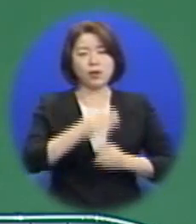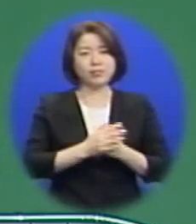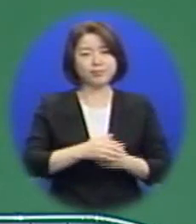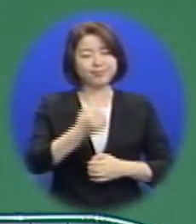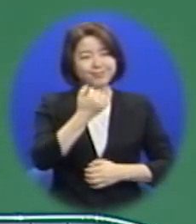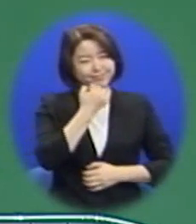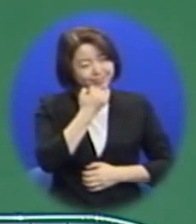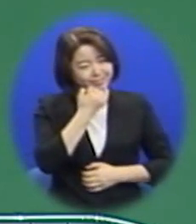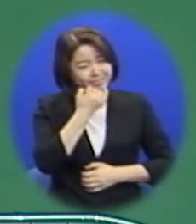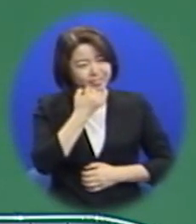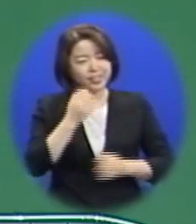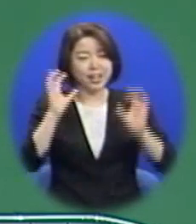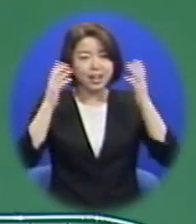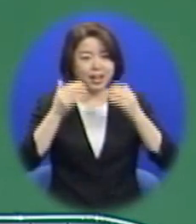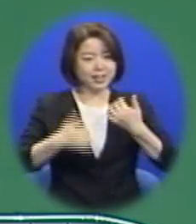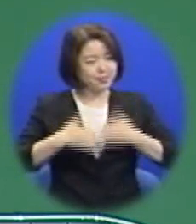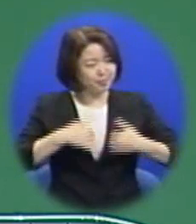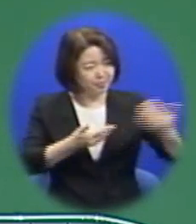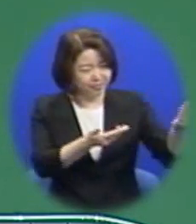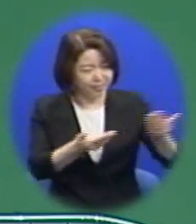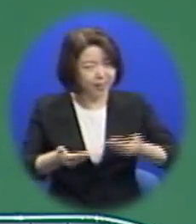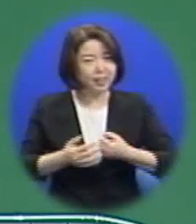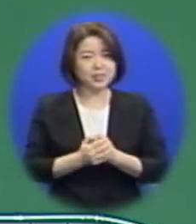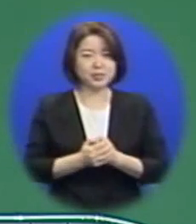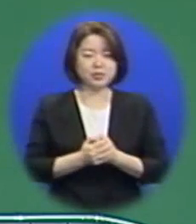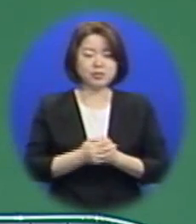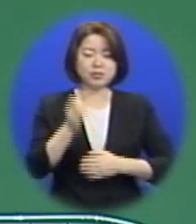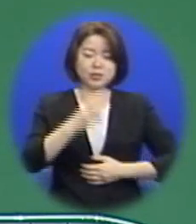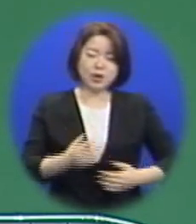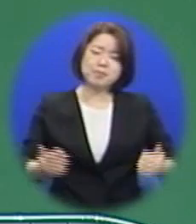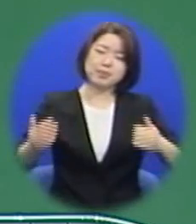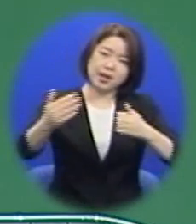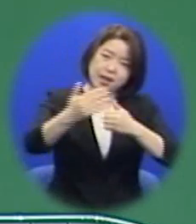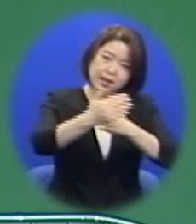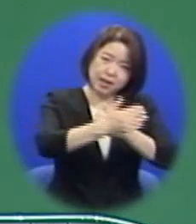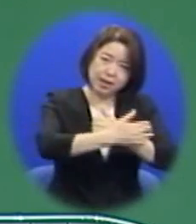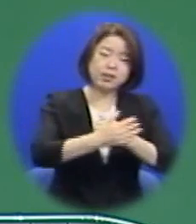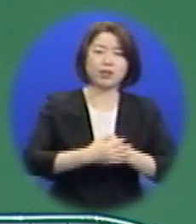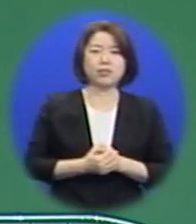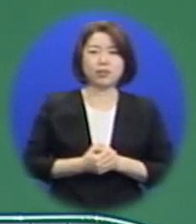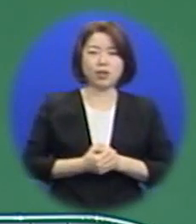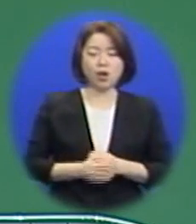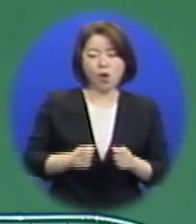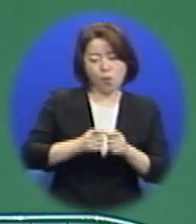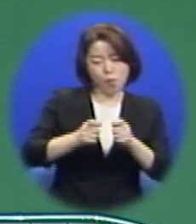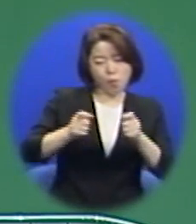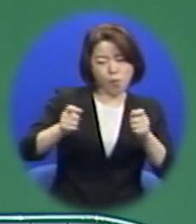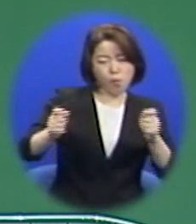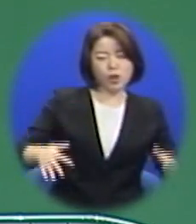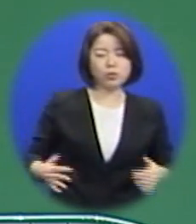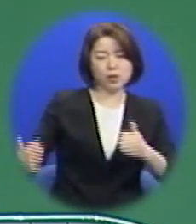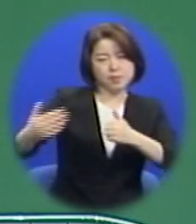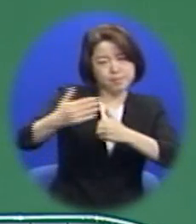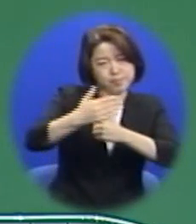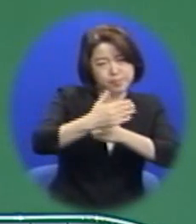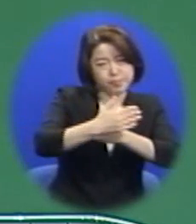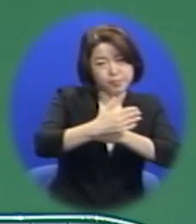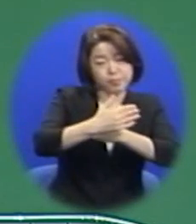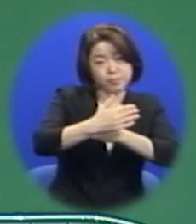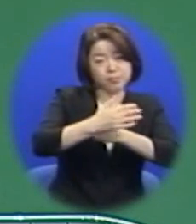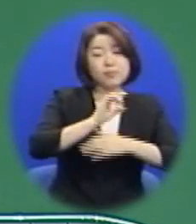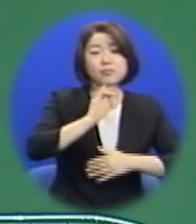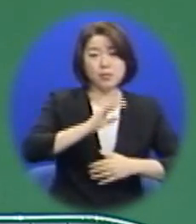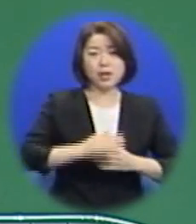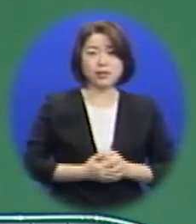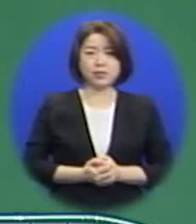얼굴로 그 아이를 맞아주고 그리고는 그냥 꼭 안아주었어요. 한참을 그렇게 안고 있었습니다.